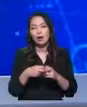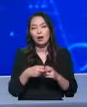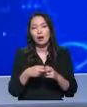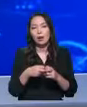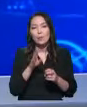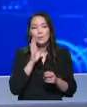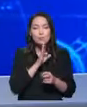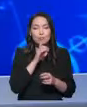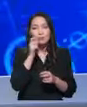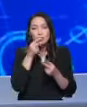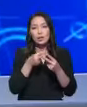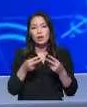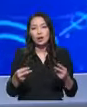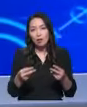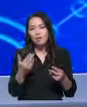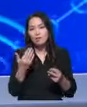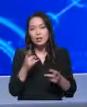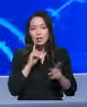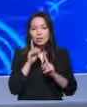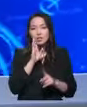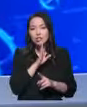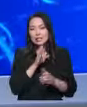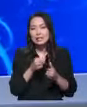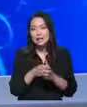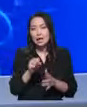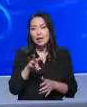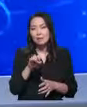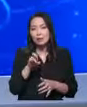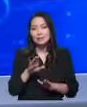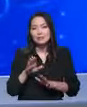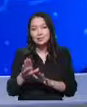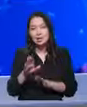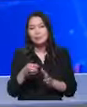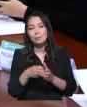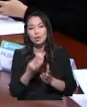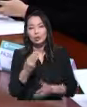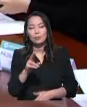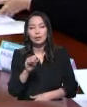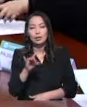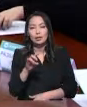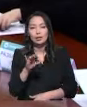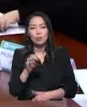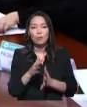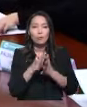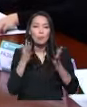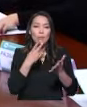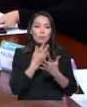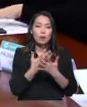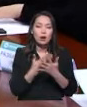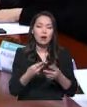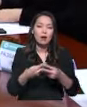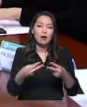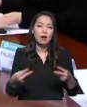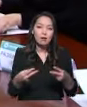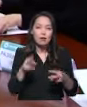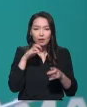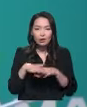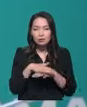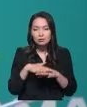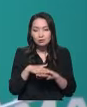на заседании женского крыла партии «Аманат» заявила секретарь партии Шолпан Каринова. Наиболее высокого показателя гендерного равенства